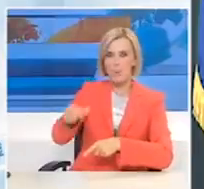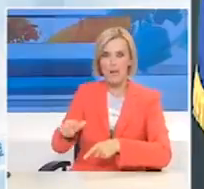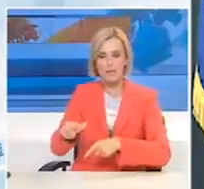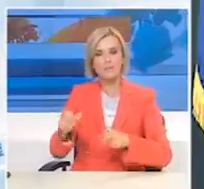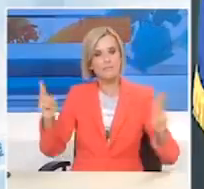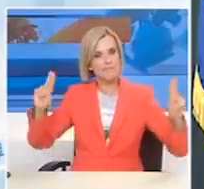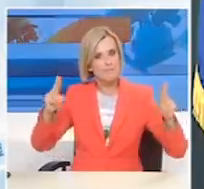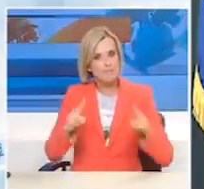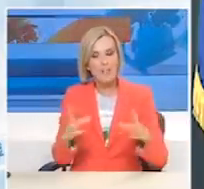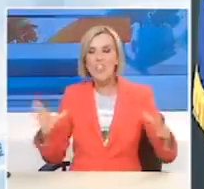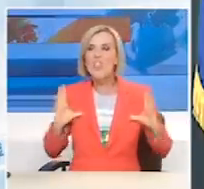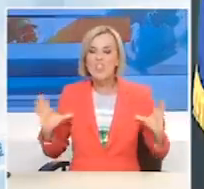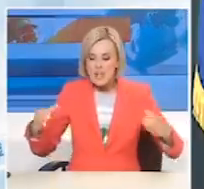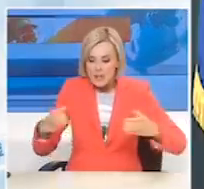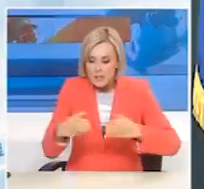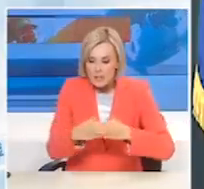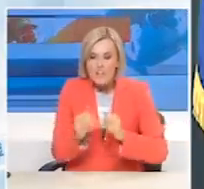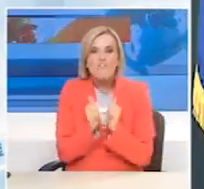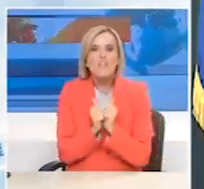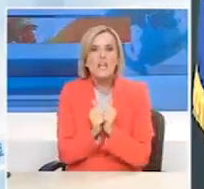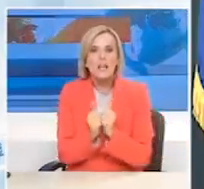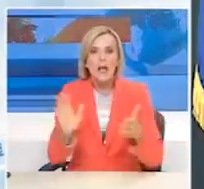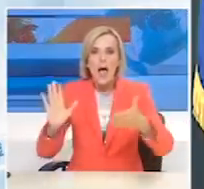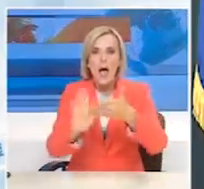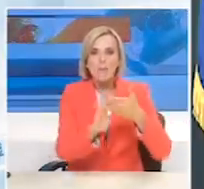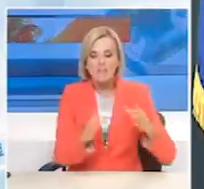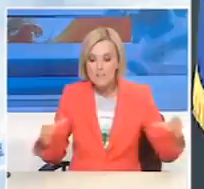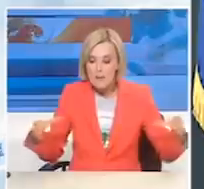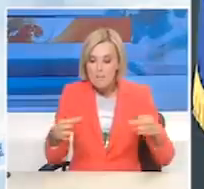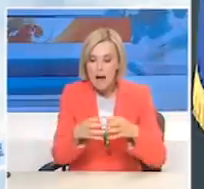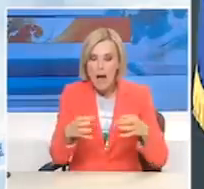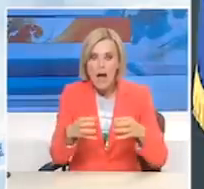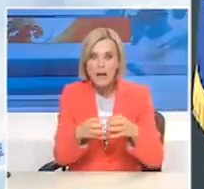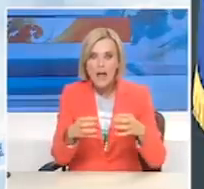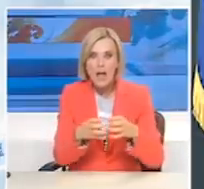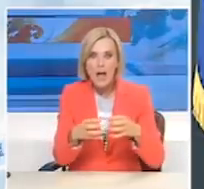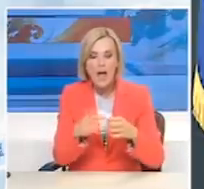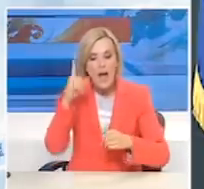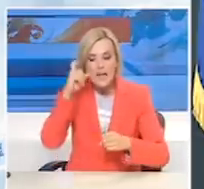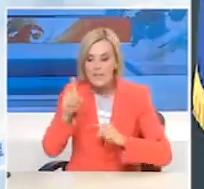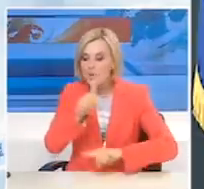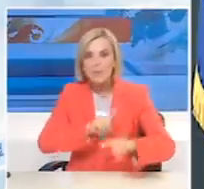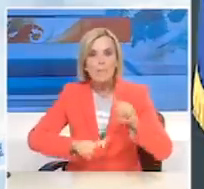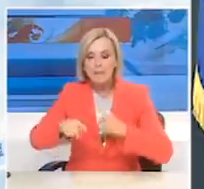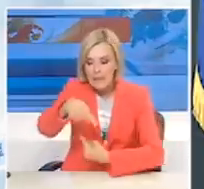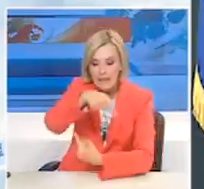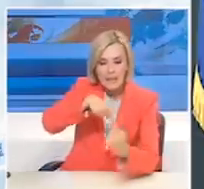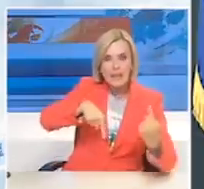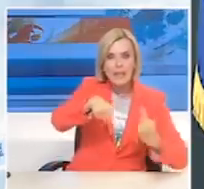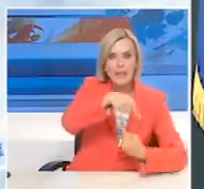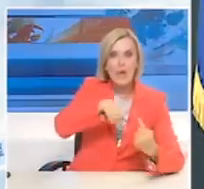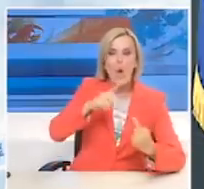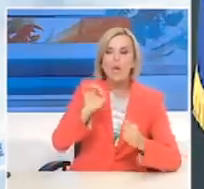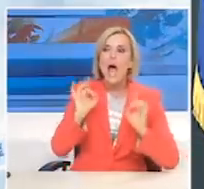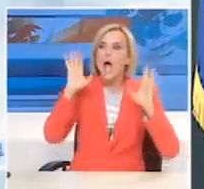περιοριστούμε σε έναν στενό δικό μας σε εισαγωγικά κύκλο επαφών. Να εξακολουθούμε να λειτουργούμε όλοι μας σαν μια ασπίδα, ιδιαίτερα για τις